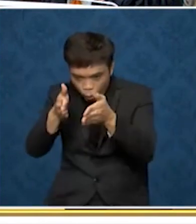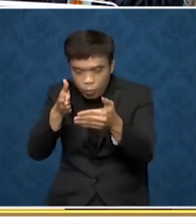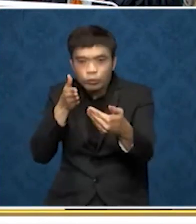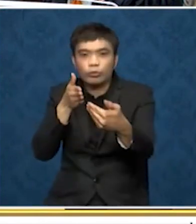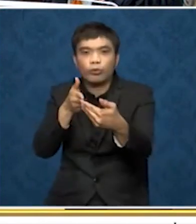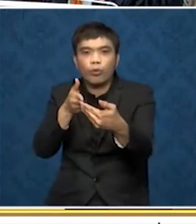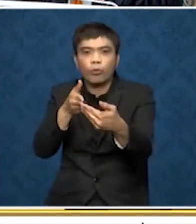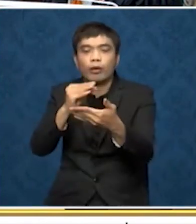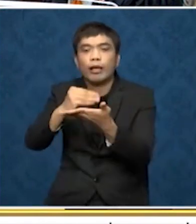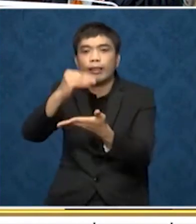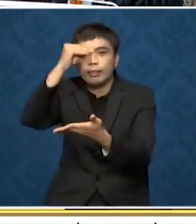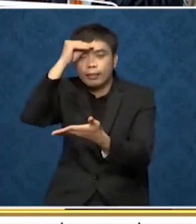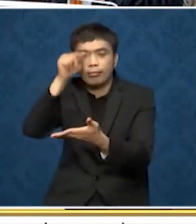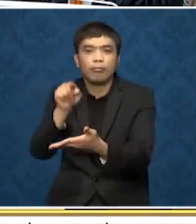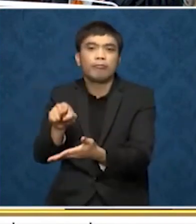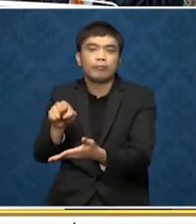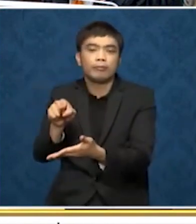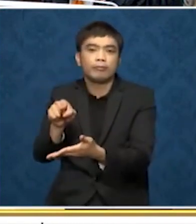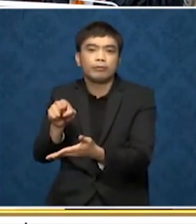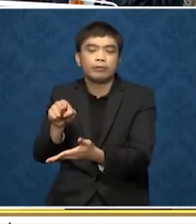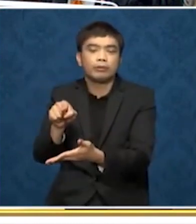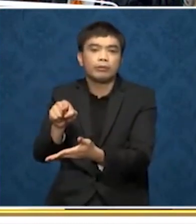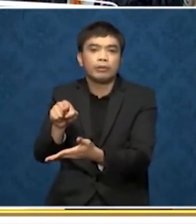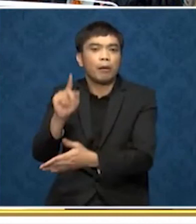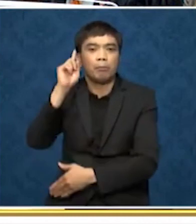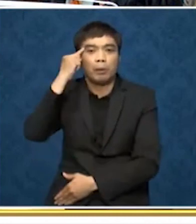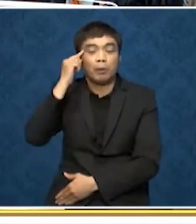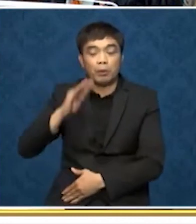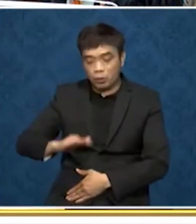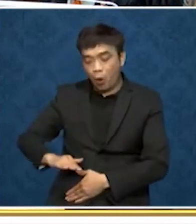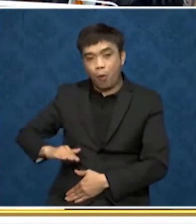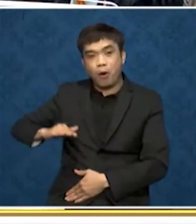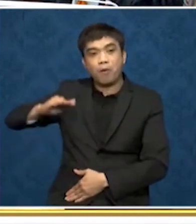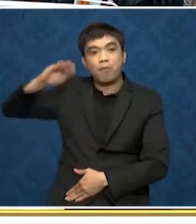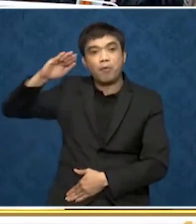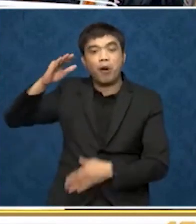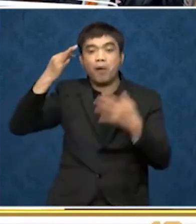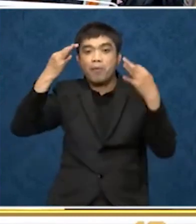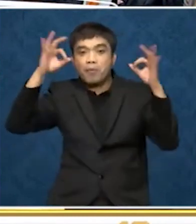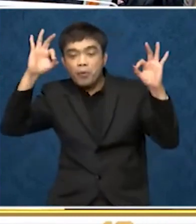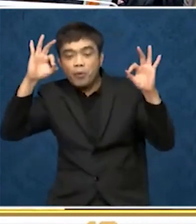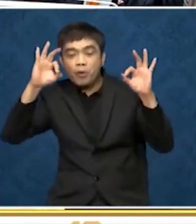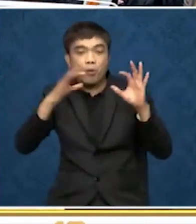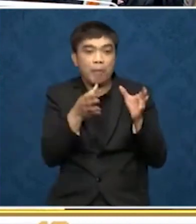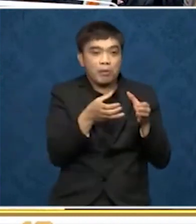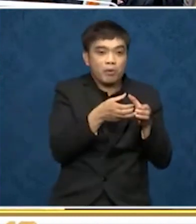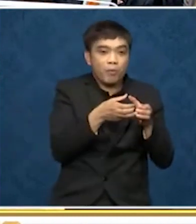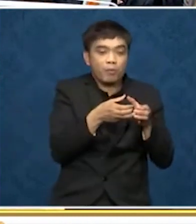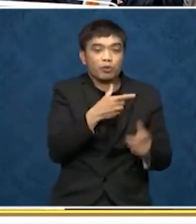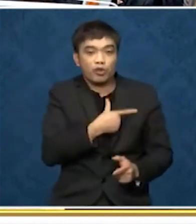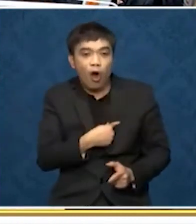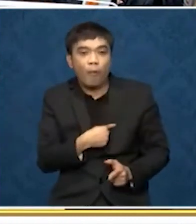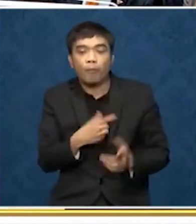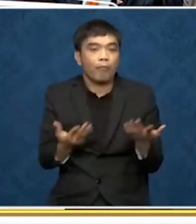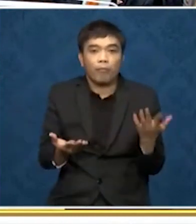ให้เด็กทุกคนเนี่ยไม่รู้ล่ะว่าเติบโตมาเป็นเสรีนิยมหรือเป็นอนุรักษ์นิยมแต่เมื่อเข้าโรงเรียน